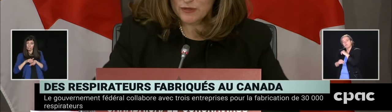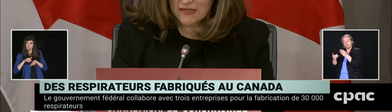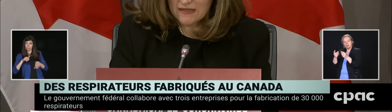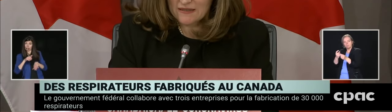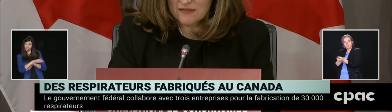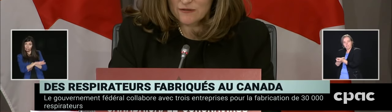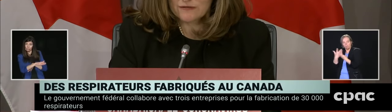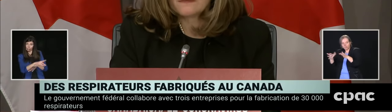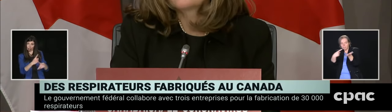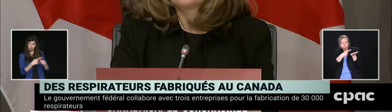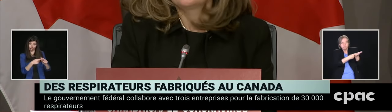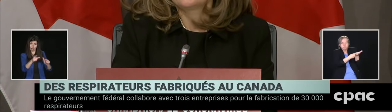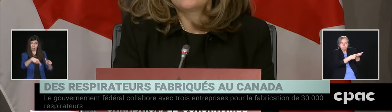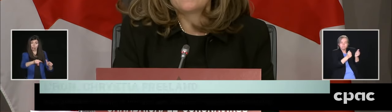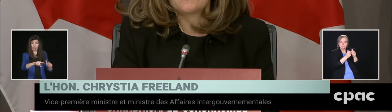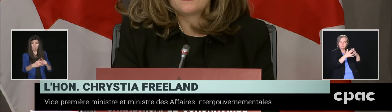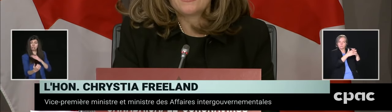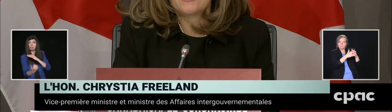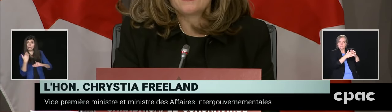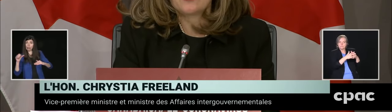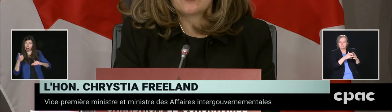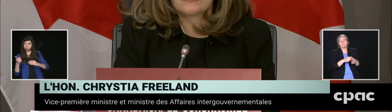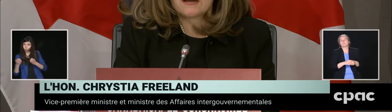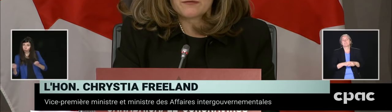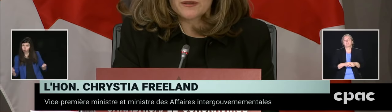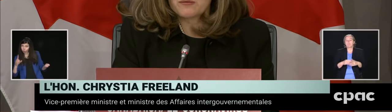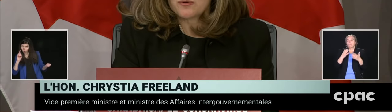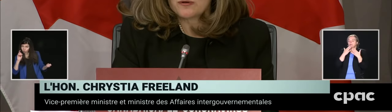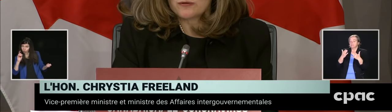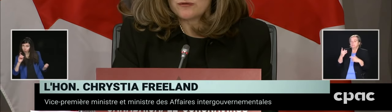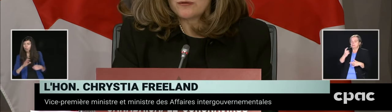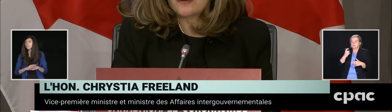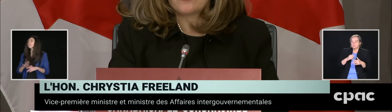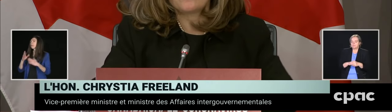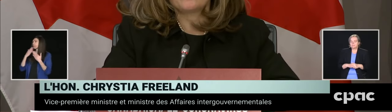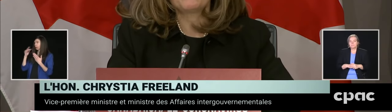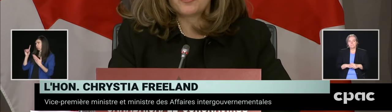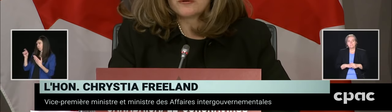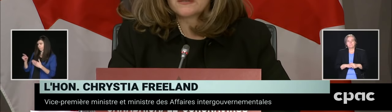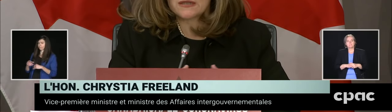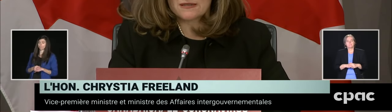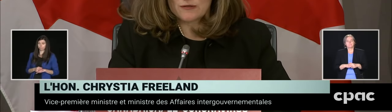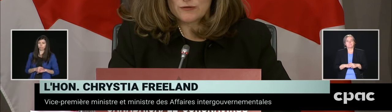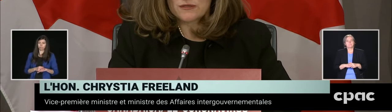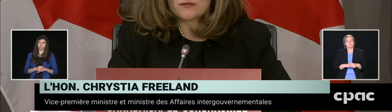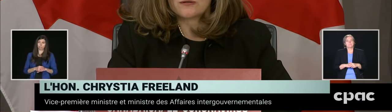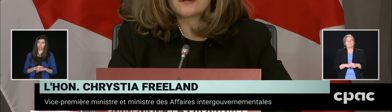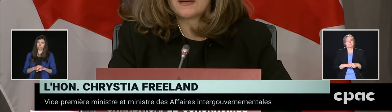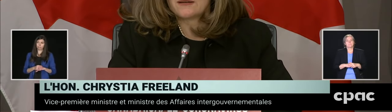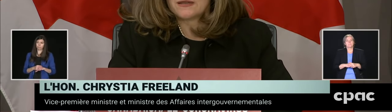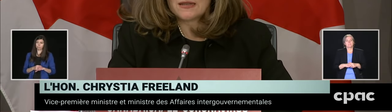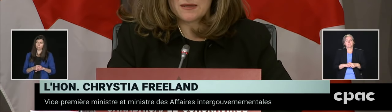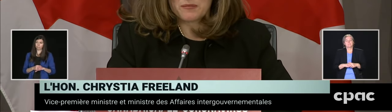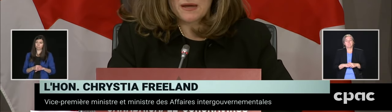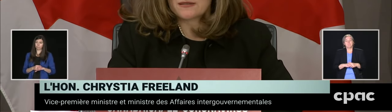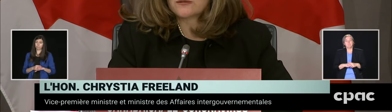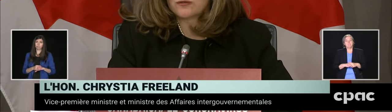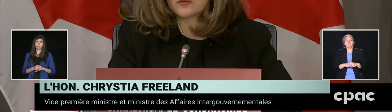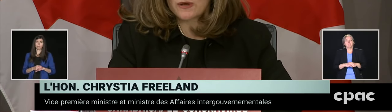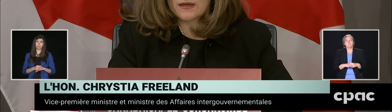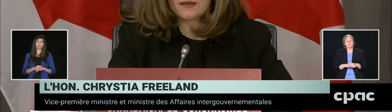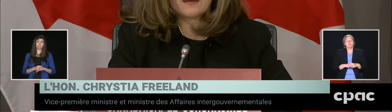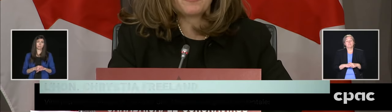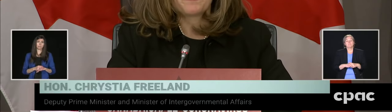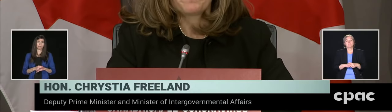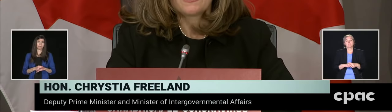Merci pour la question. Et on a vraiment eu une bonne résolution avec les masques